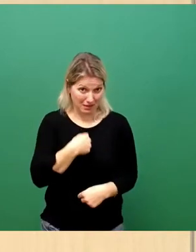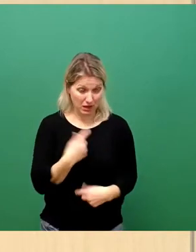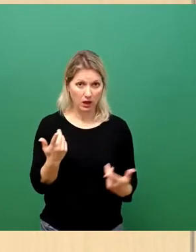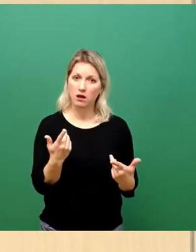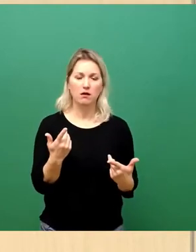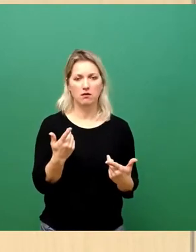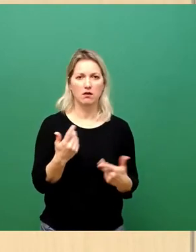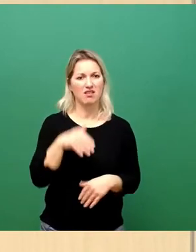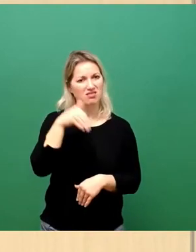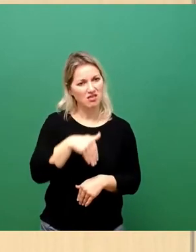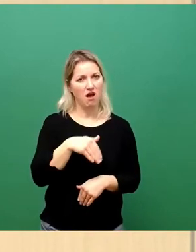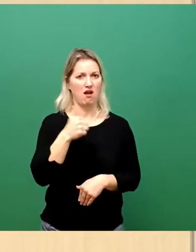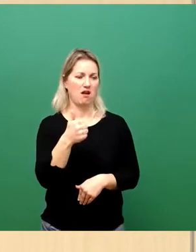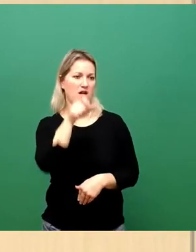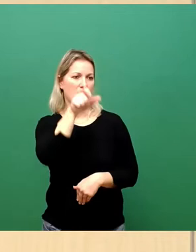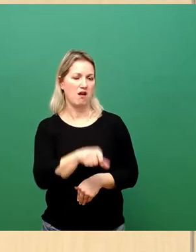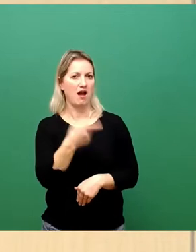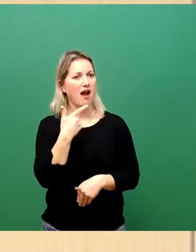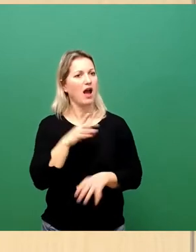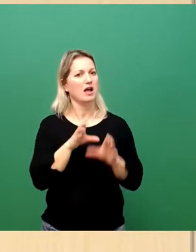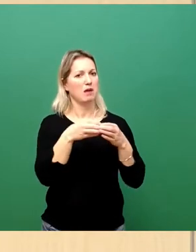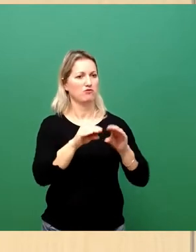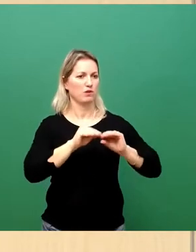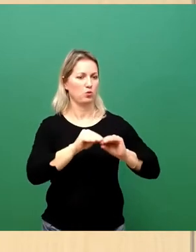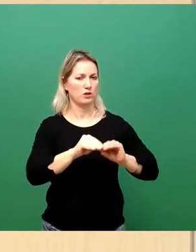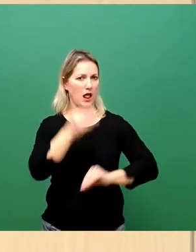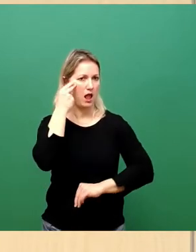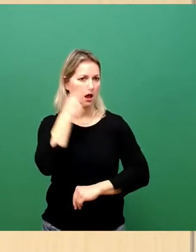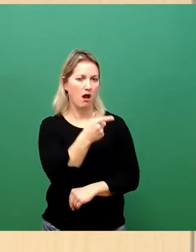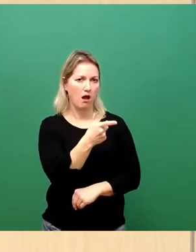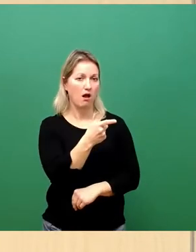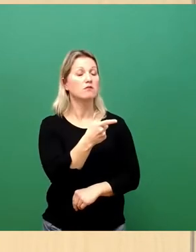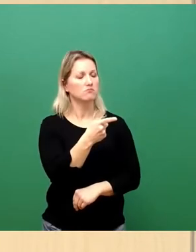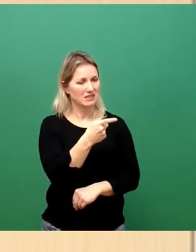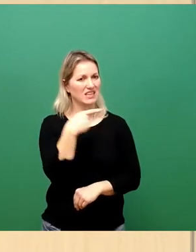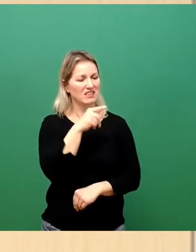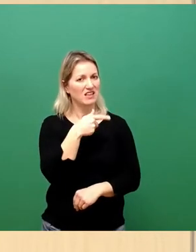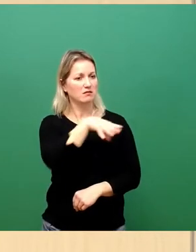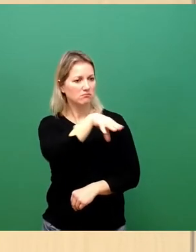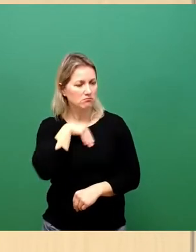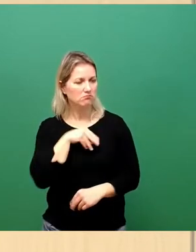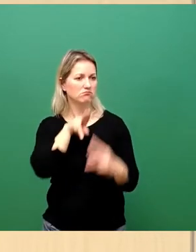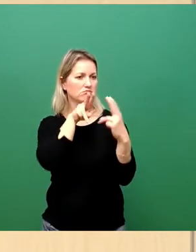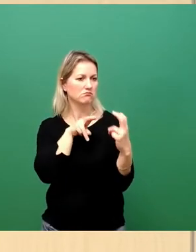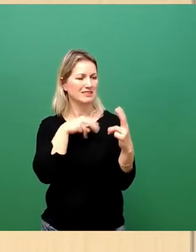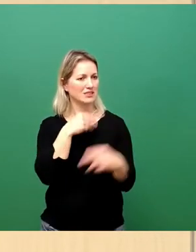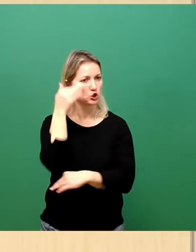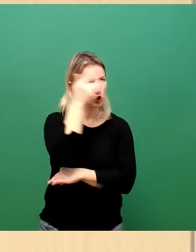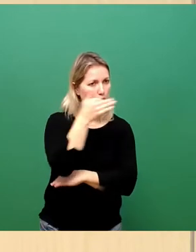und verständnisvollen Gemeinschaftskundelehrer, der sich die Zeit nahm, mit uns über unsere Sorgen zu sprechen, der uns die Historie dieses